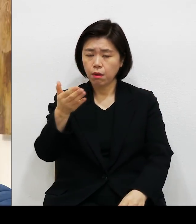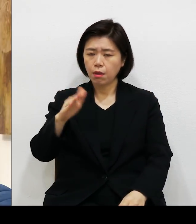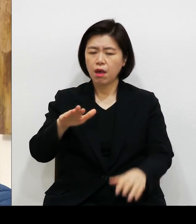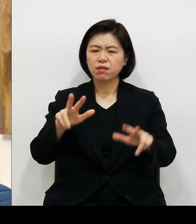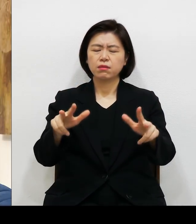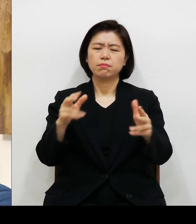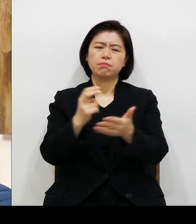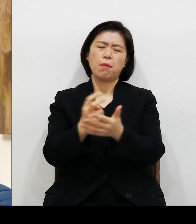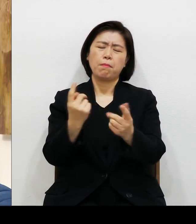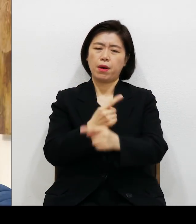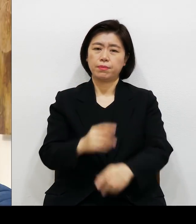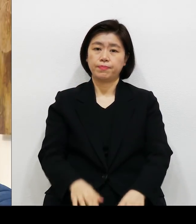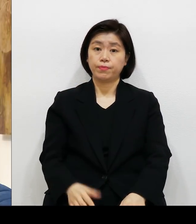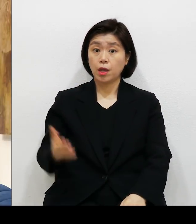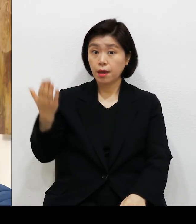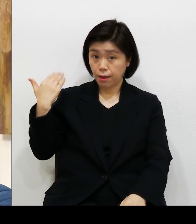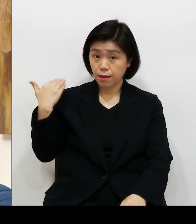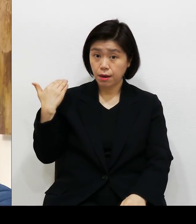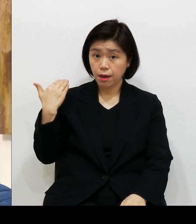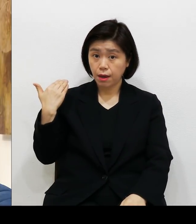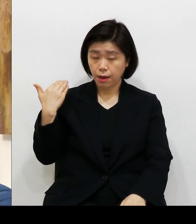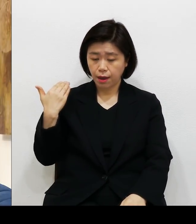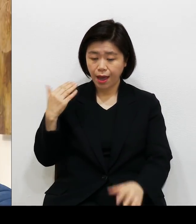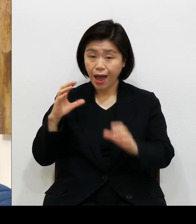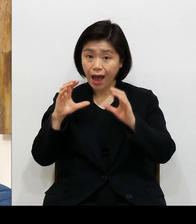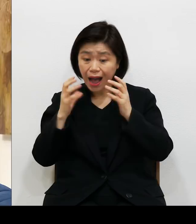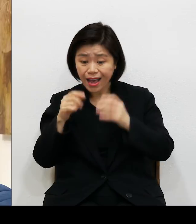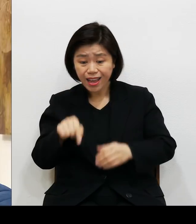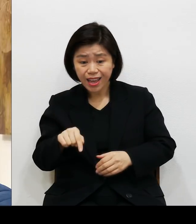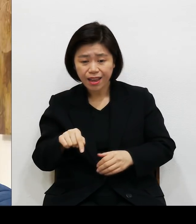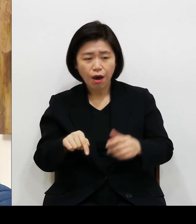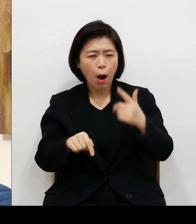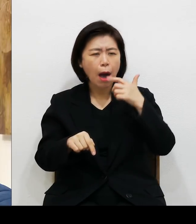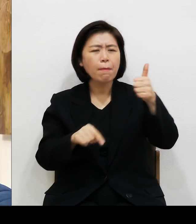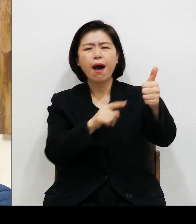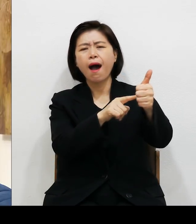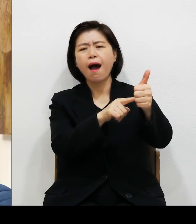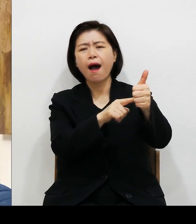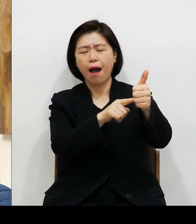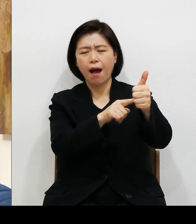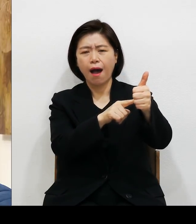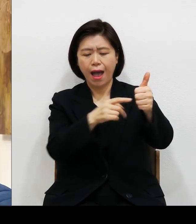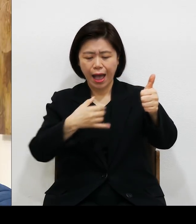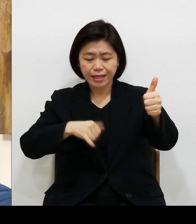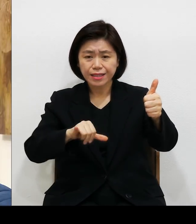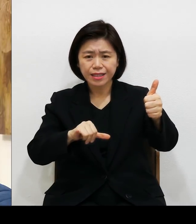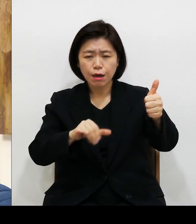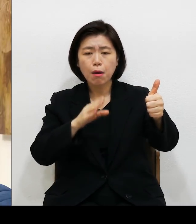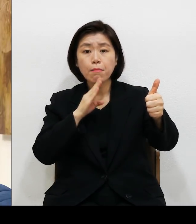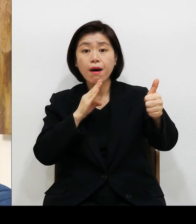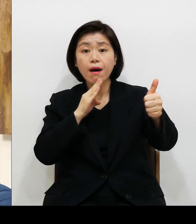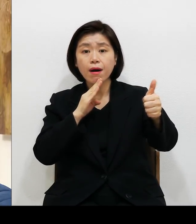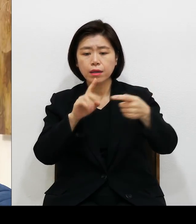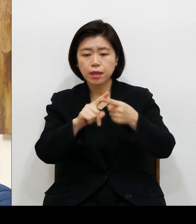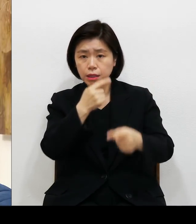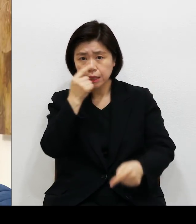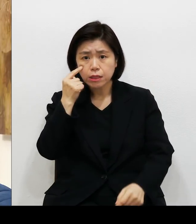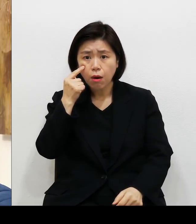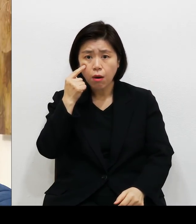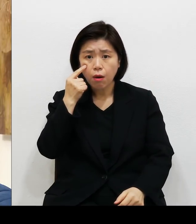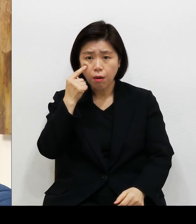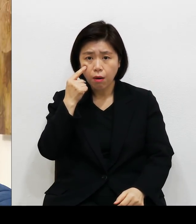이 사람의 아이가 맞다. 이 사람과 같이 살던 분이 이 아이를 놔두고 갔다라는 게 맞으면